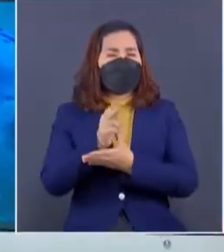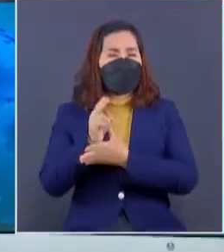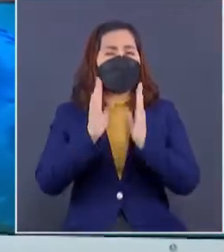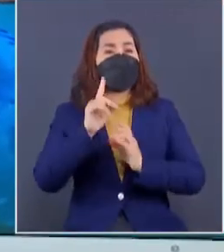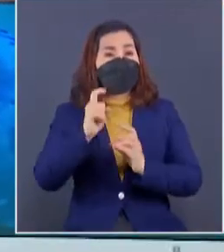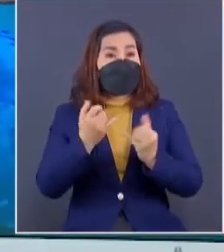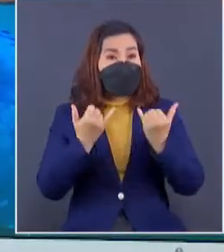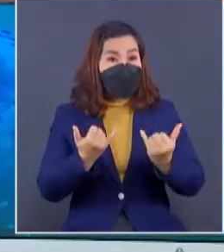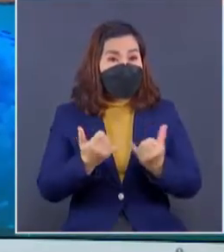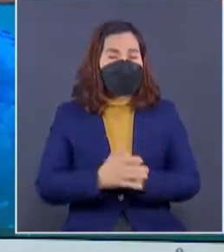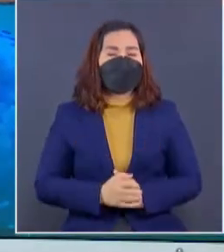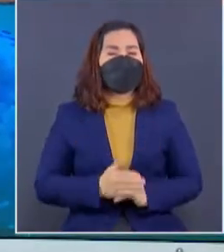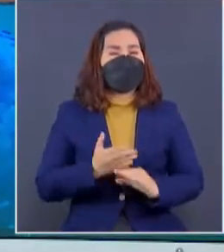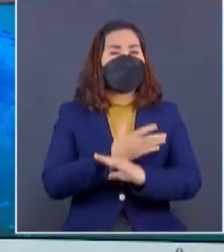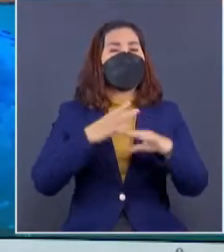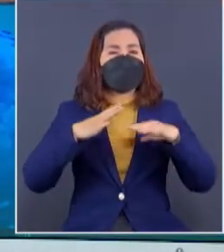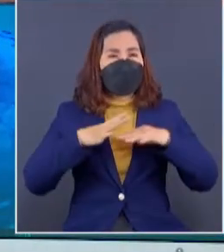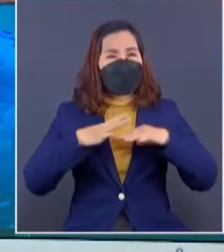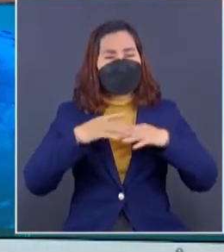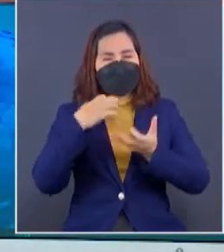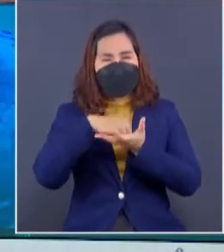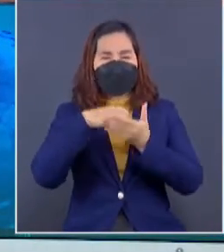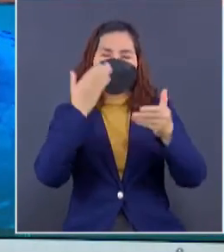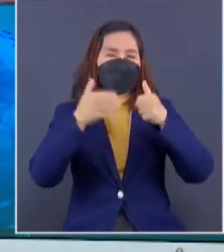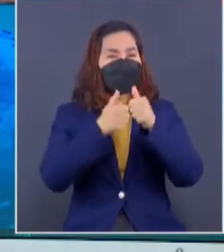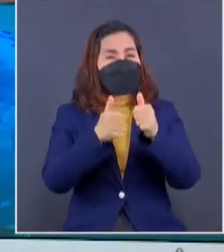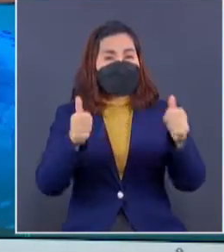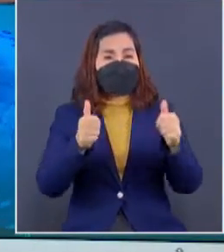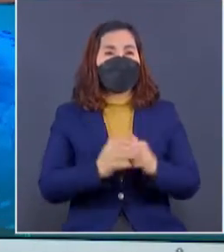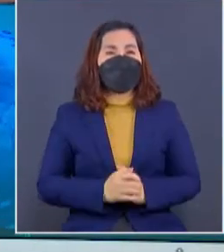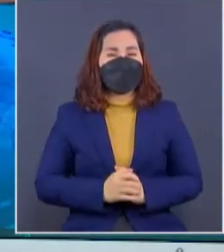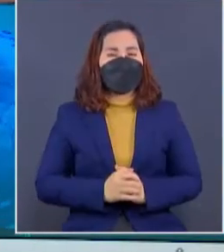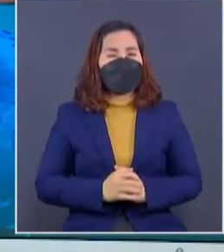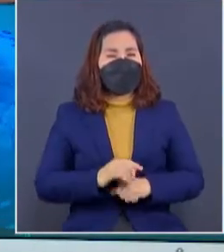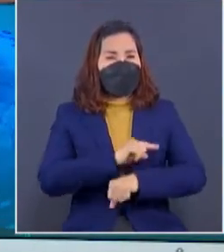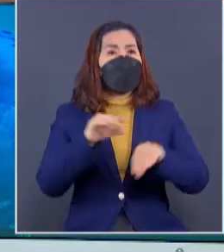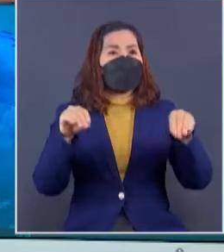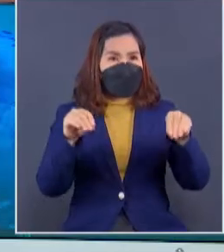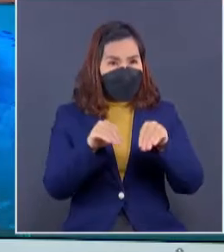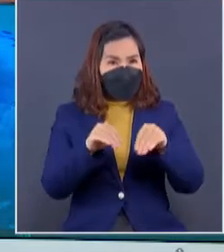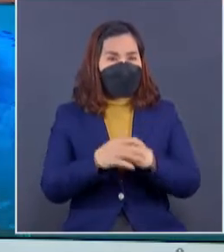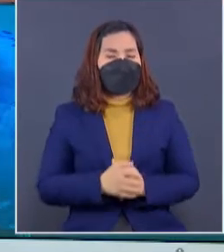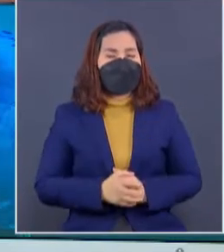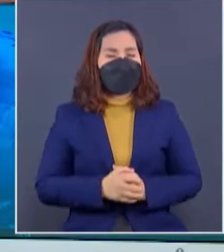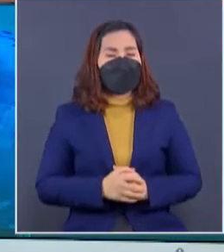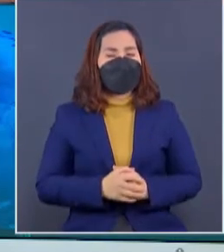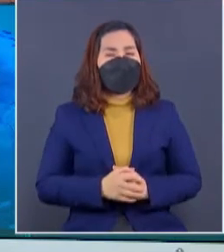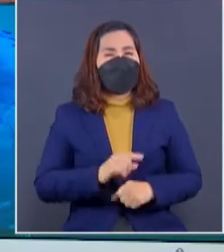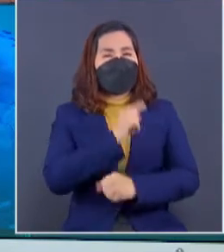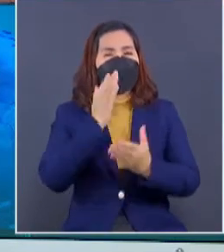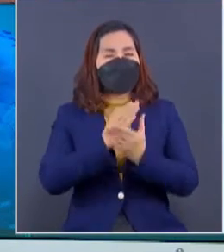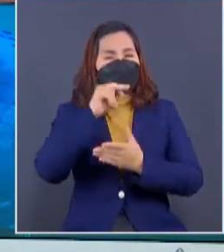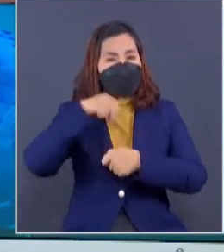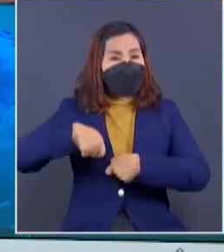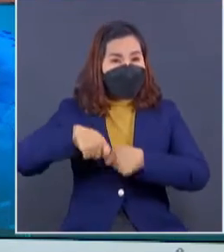คุณผู้ชมครับเดี๋ยวช่วงนี้ก่อนจะพักกันเนี่ยกิจกรรมดีๆยังคงต่อเนื่องครับอีกไม่กี่วันแล้วนะ ค่ะพี่เอก การเดินทางในช่วงเทศกาลสงกรานต์ ใช่จะ